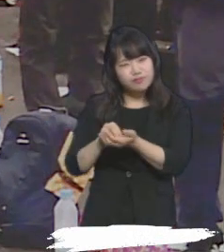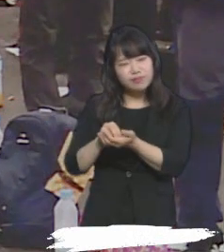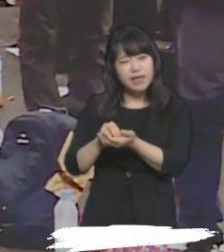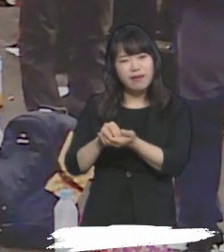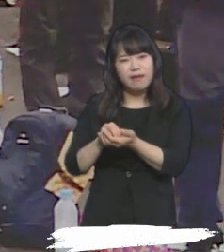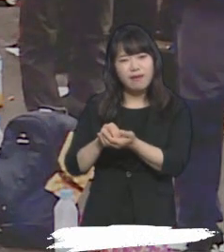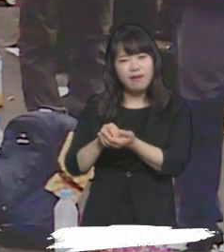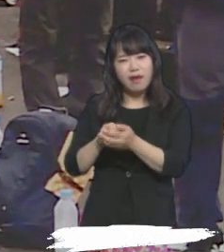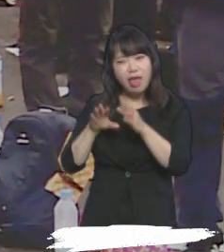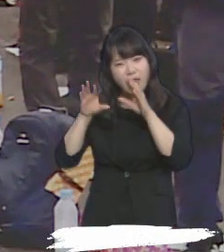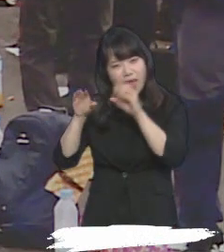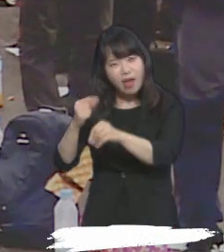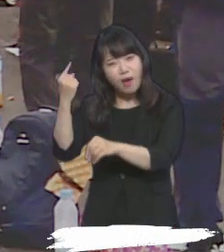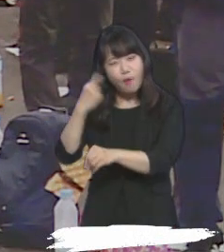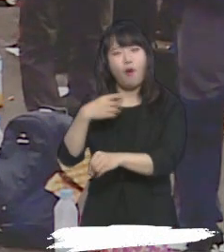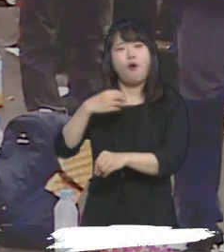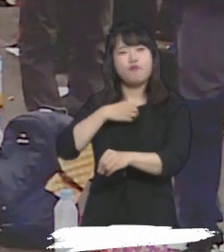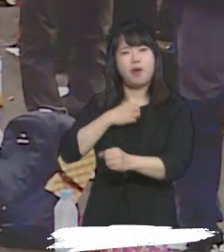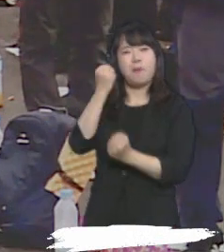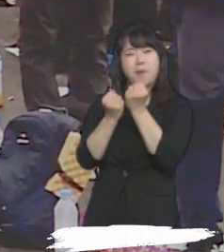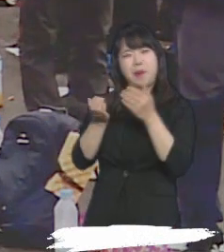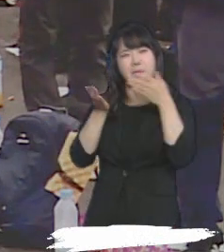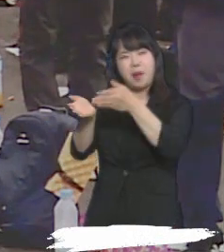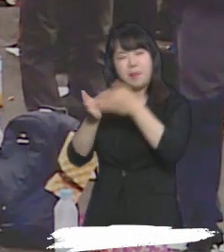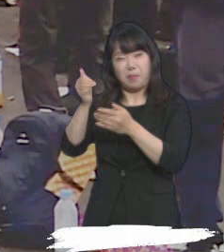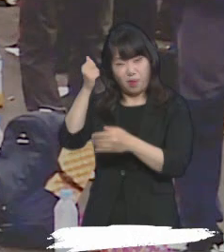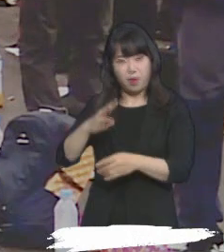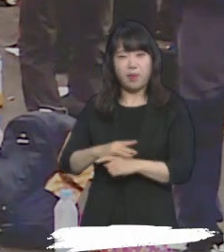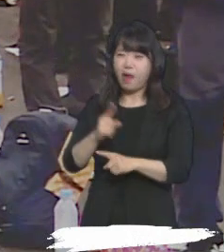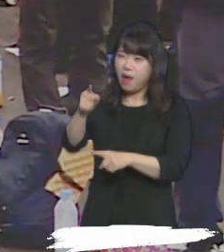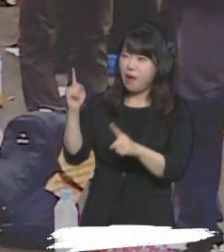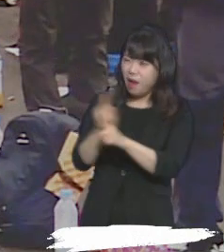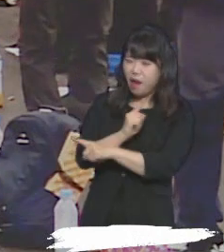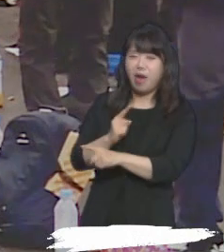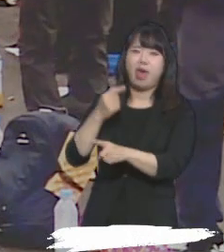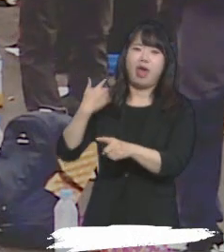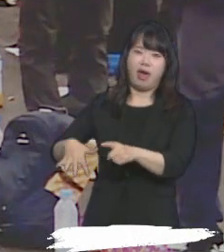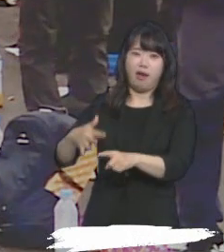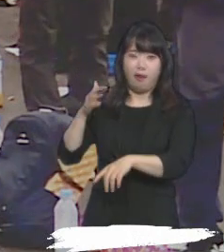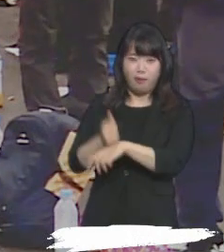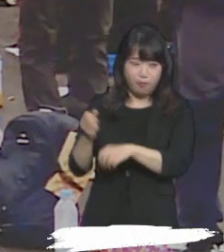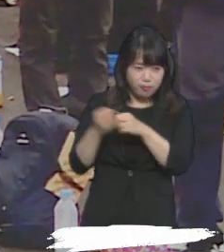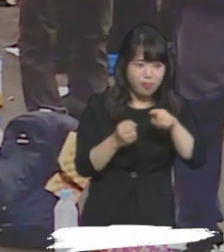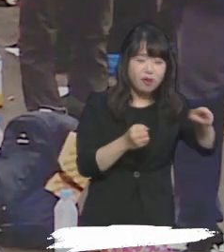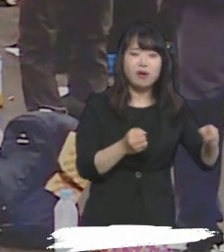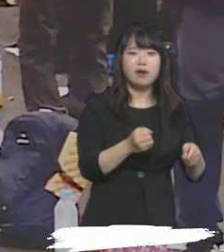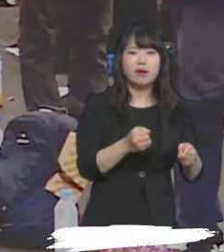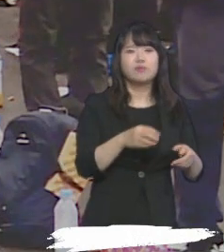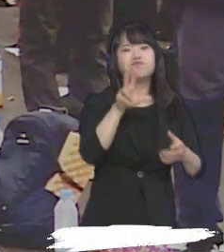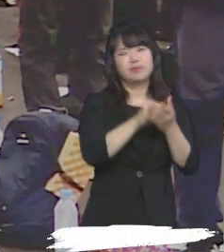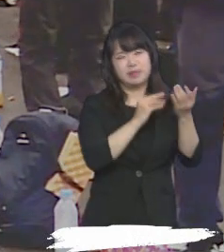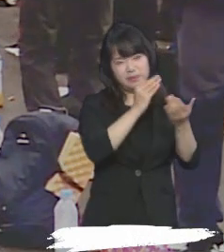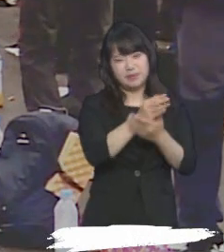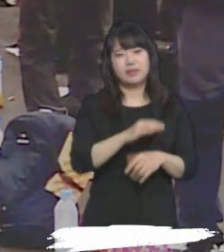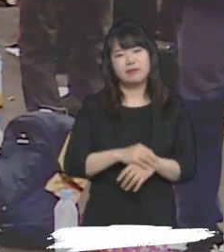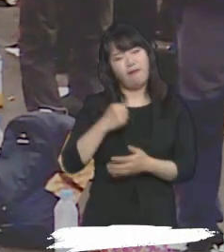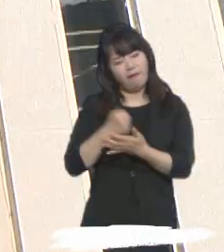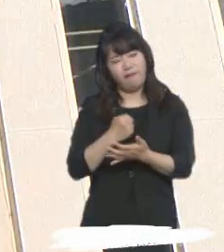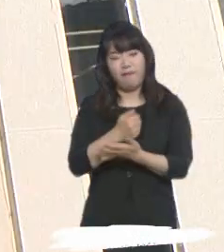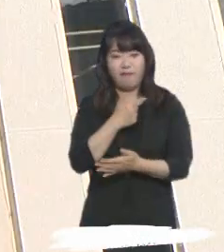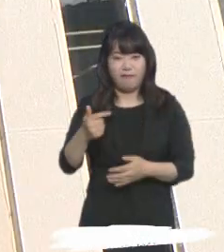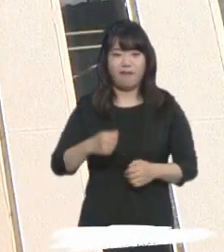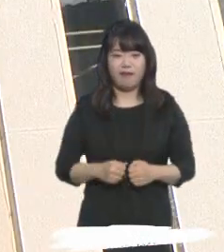말씀을 수년 전부터 해왔었고 개선이 미흡하다 보니까 지금 이 사태가 벌어지고 있는 것에 대해서 굉장히